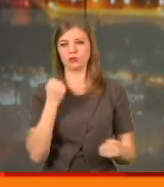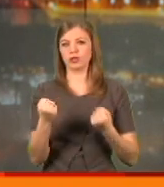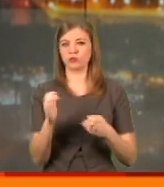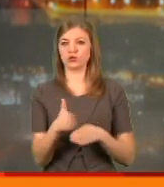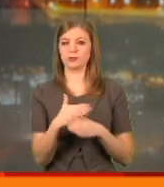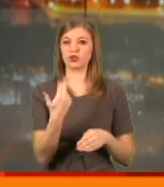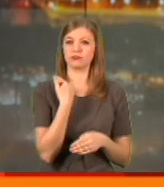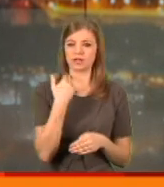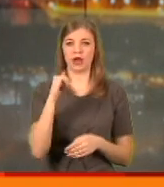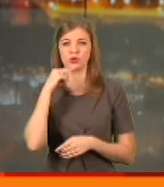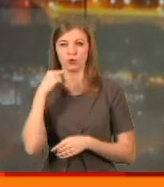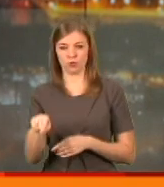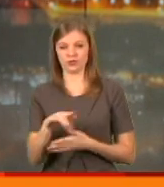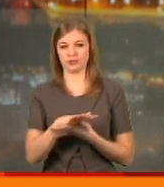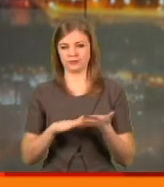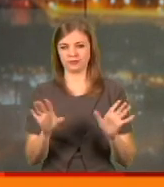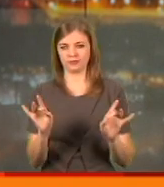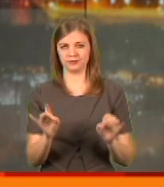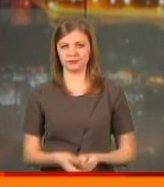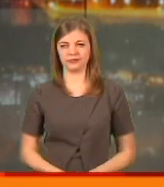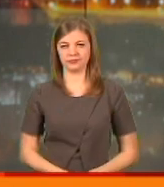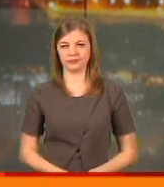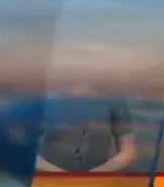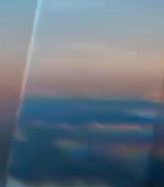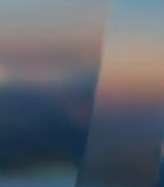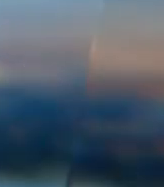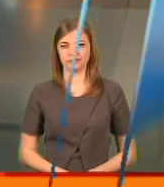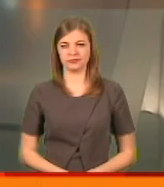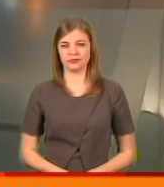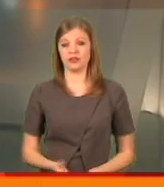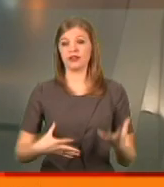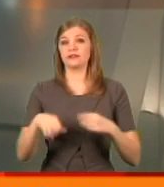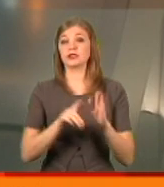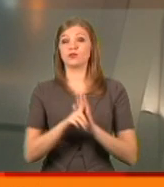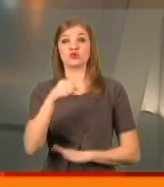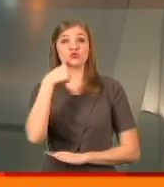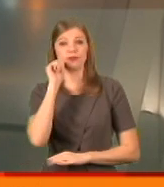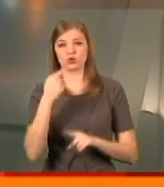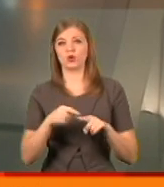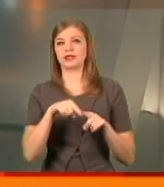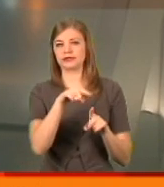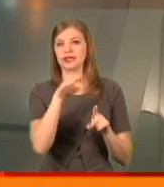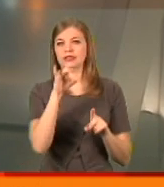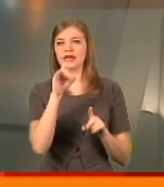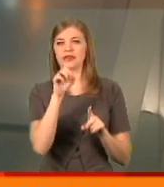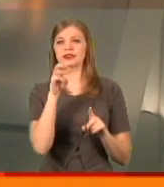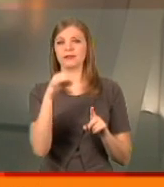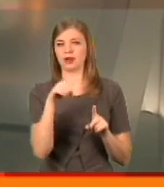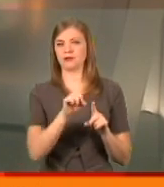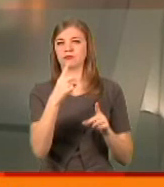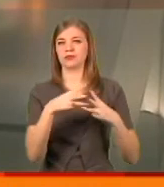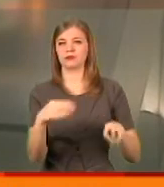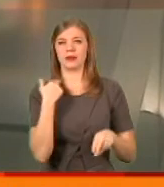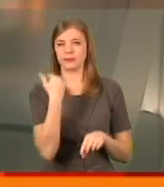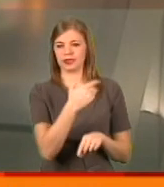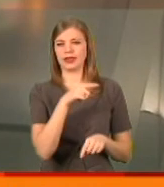між Британією і Росією Бориса Чалко детальніше. Все почалося вчора. Це Тереза Мей, прем'єрка Британії.